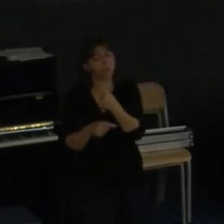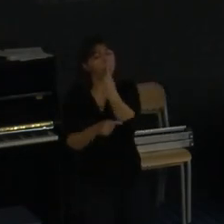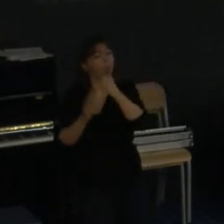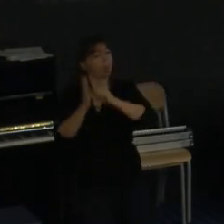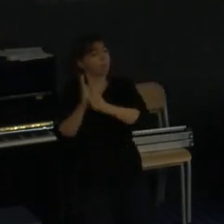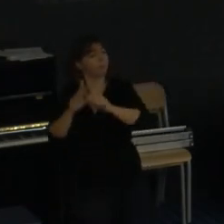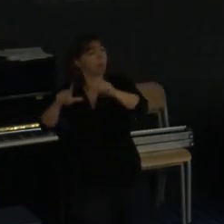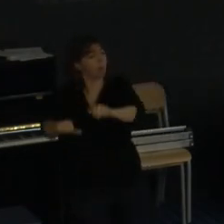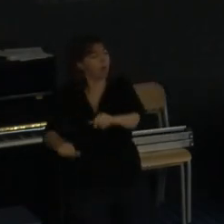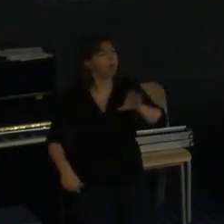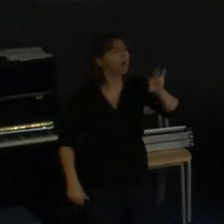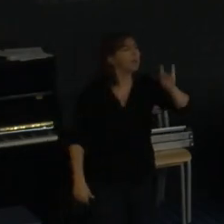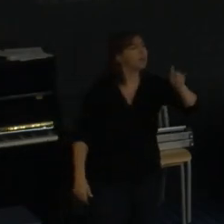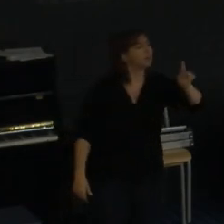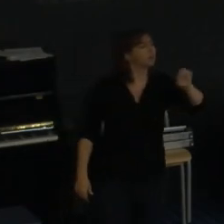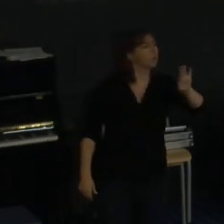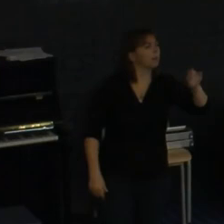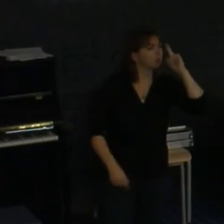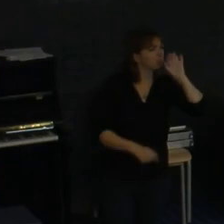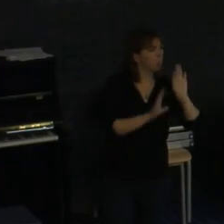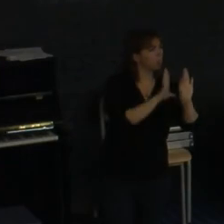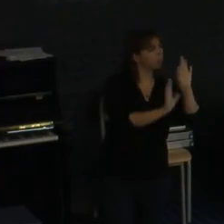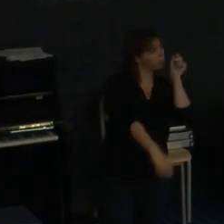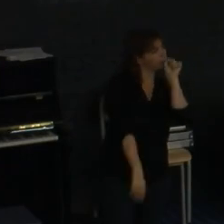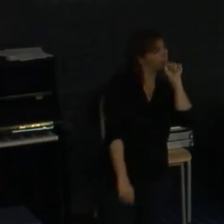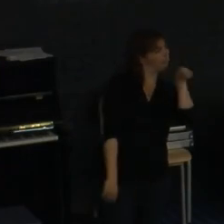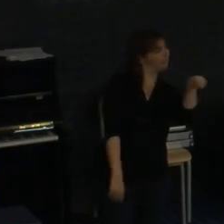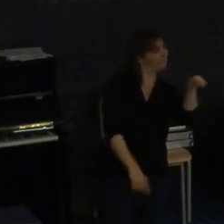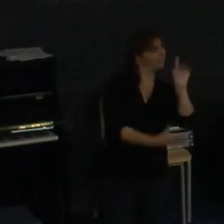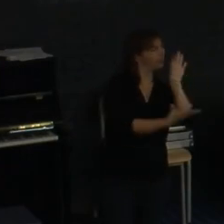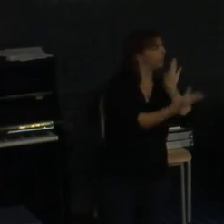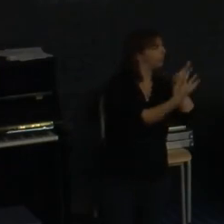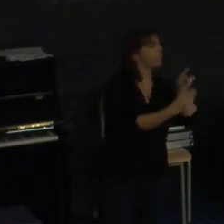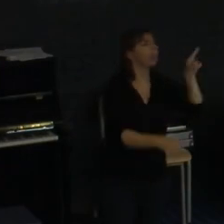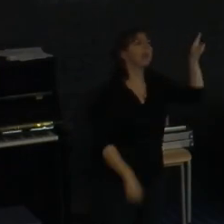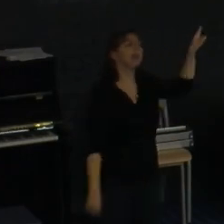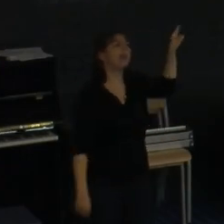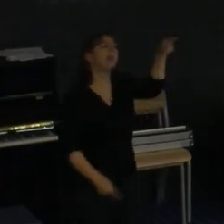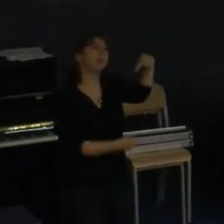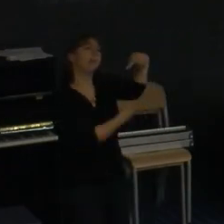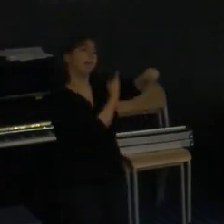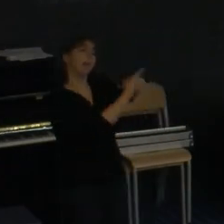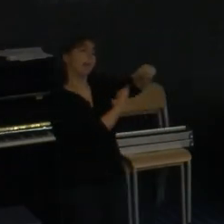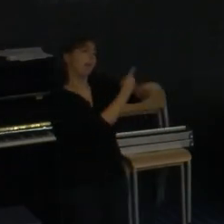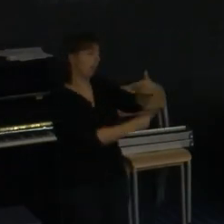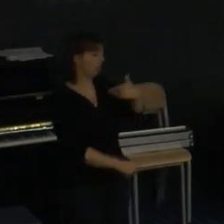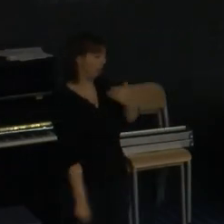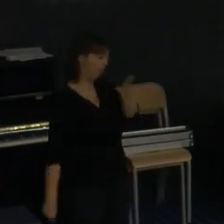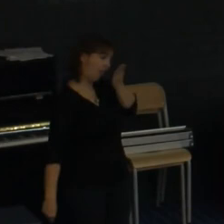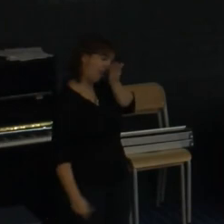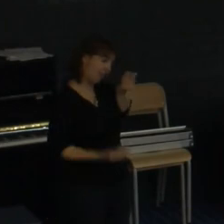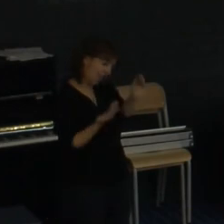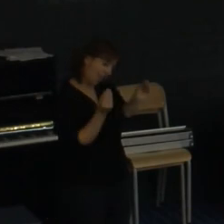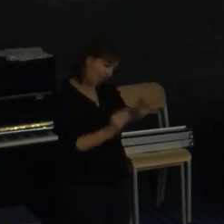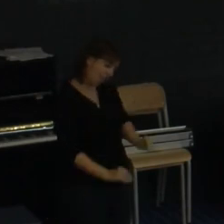Maintenant, pour les threads, il faut sélectionner le thread, je suppose. La présentation, comme je l'ai dit, je l'ai fait à l'arrache. Le